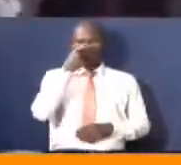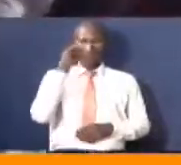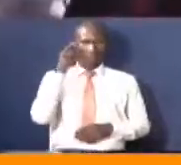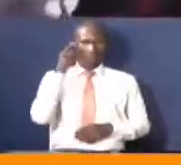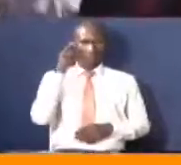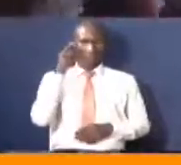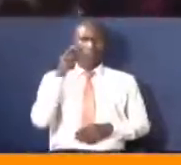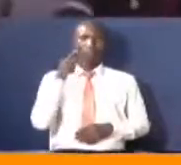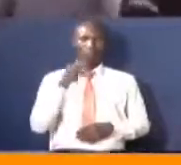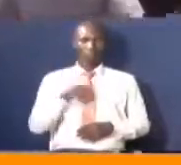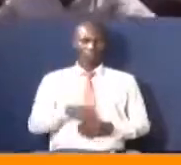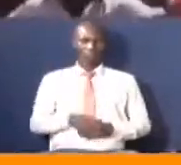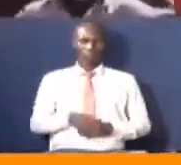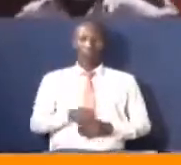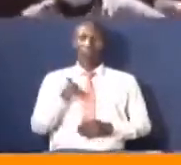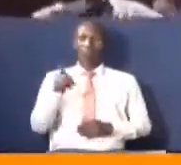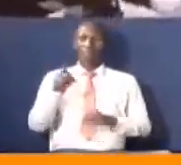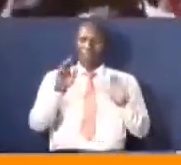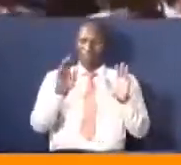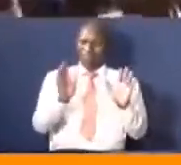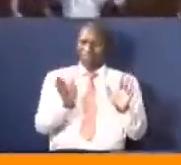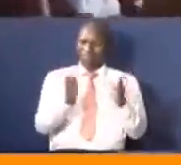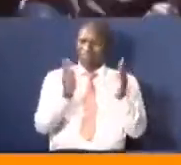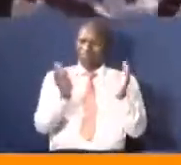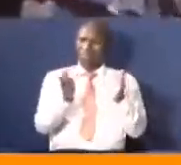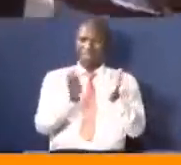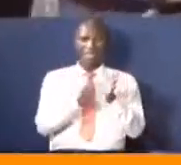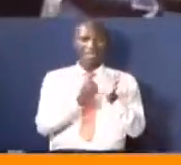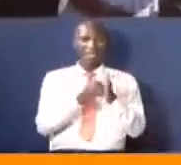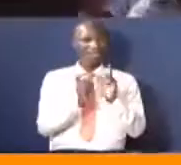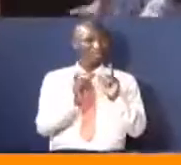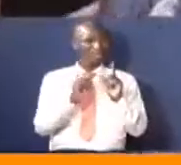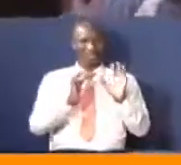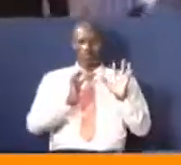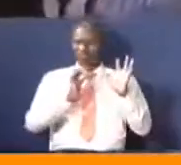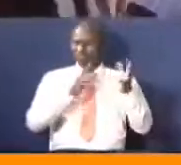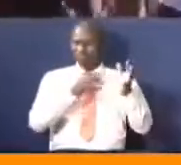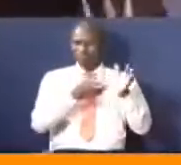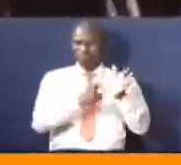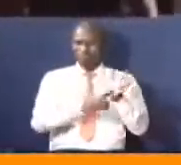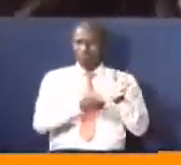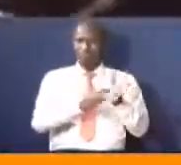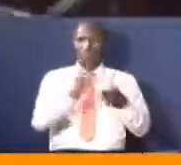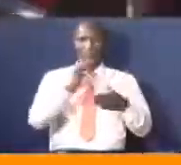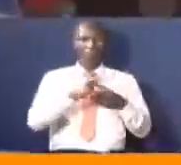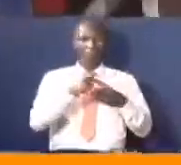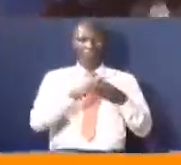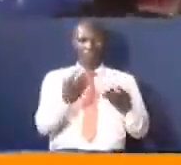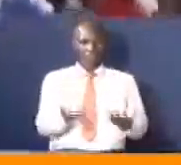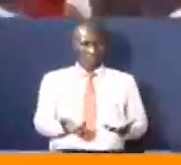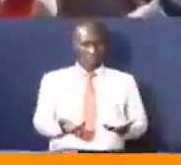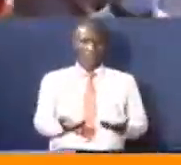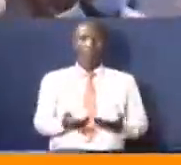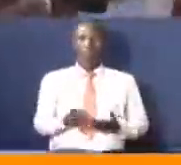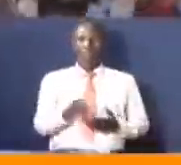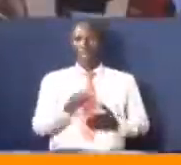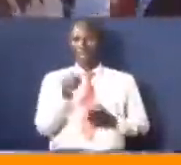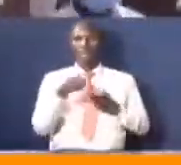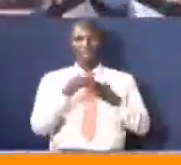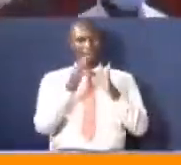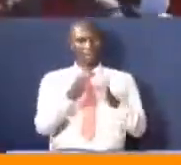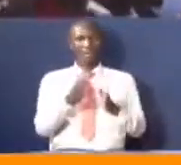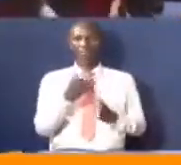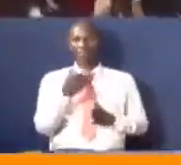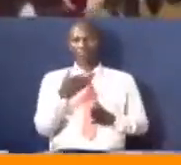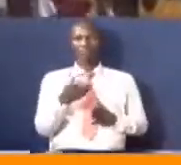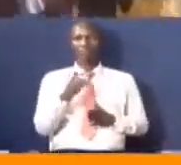Musyoka Niwathuthya akamba Makavikiiye na Kwiyumilya na Kwosa Kura Ivinda Iteivituku Kalonzo Eatianite na Ndongoi Ingi Syivo Mutongoi wa